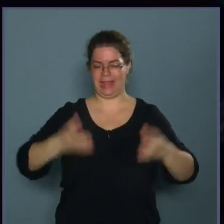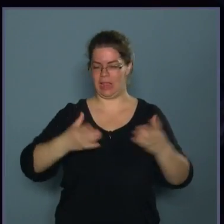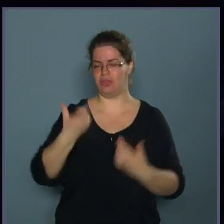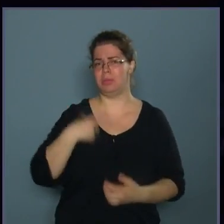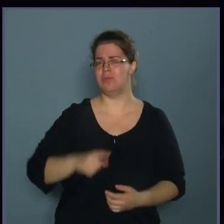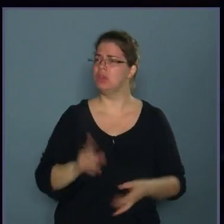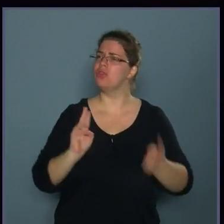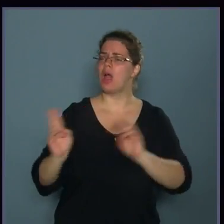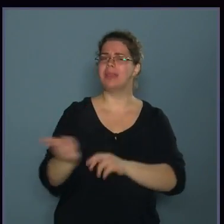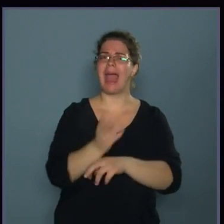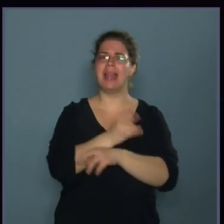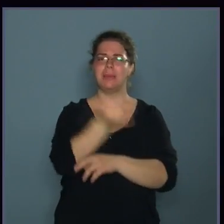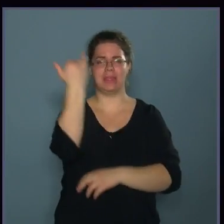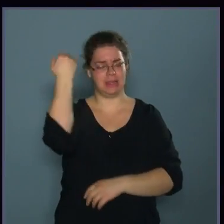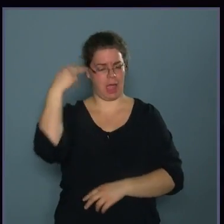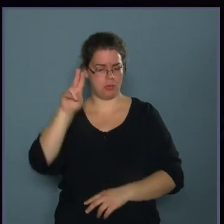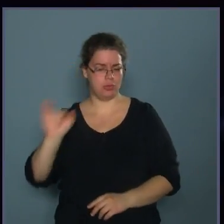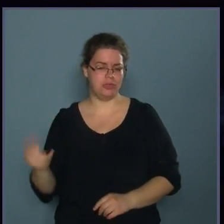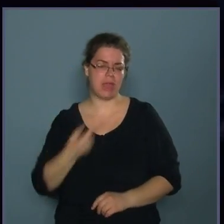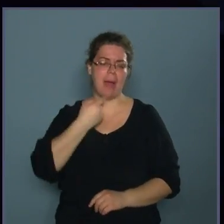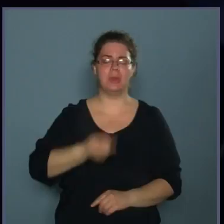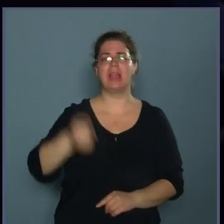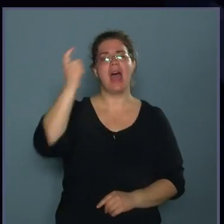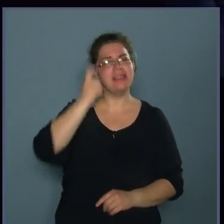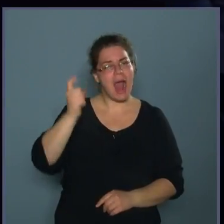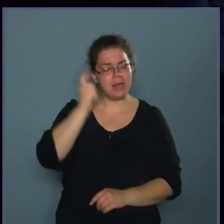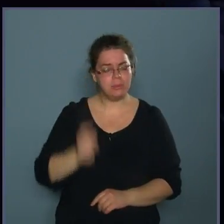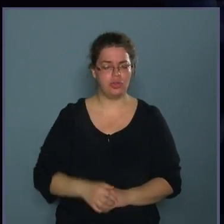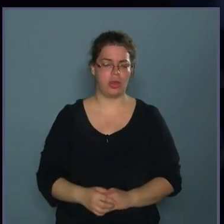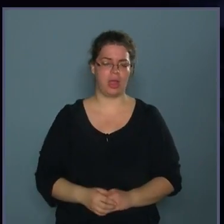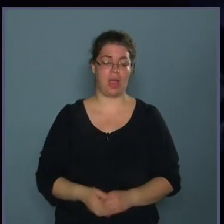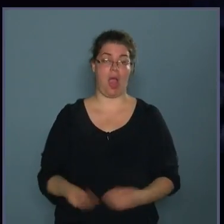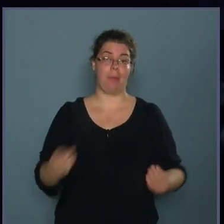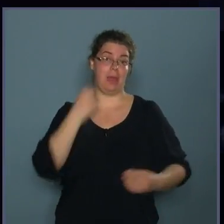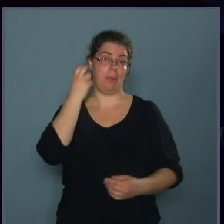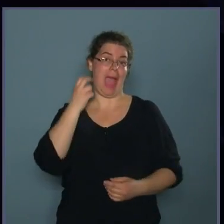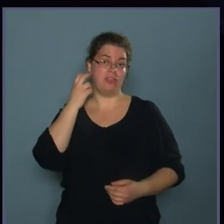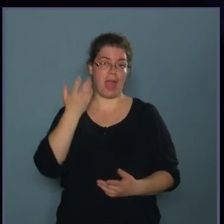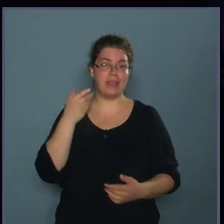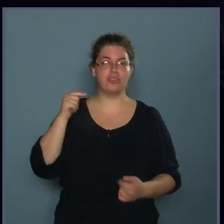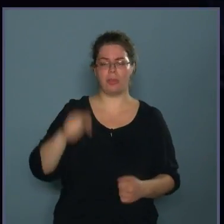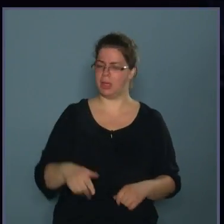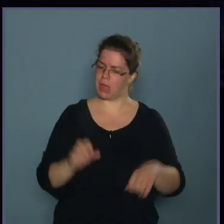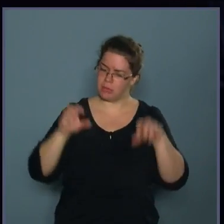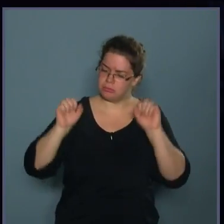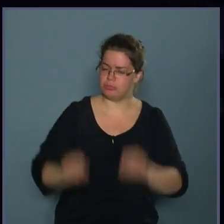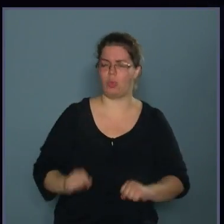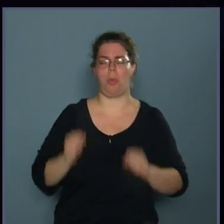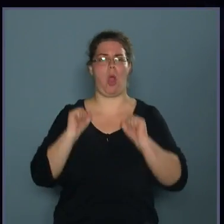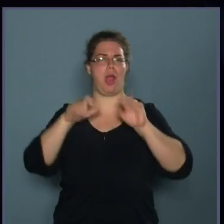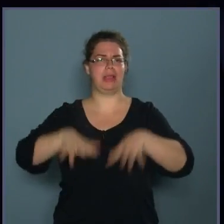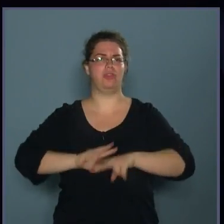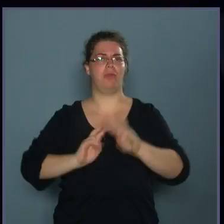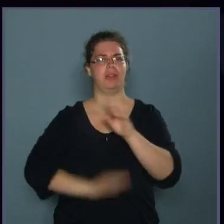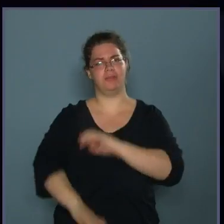volt, és ahogy államtitkár úr is elmondta, a szellemisége, amely Pest-Erzsébeten komoly hatással van a